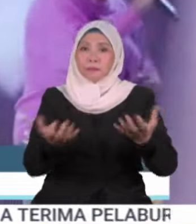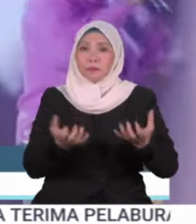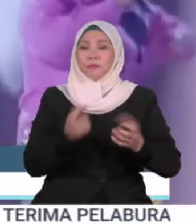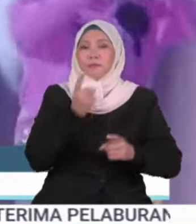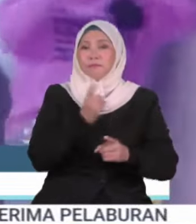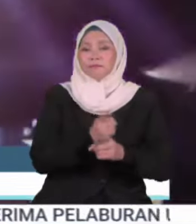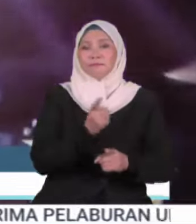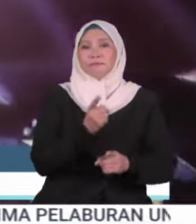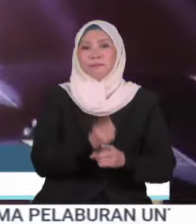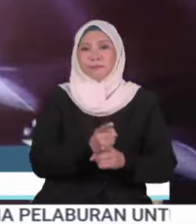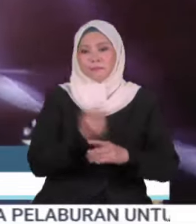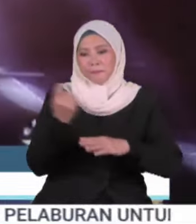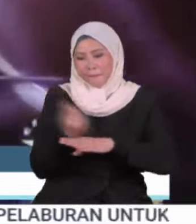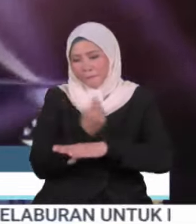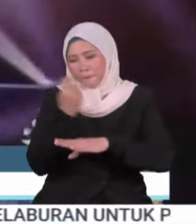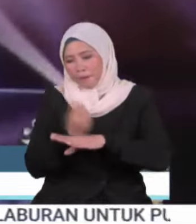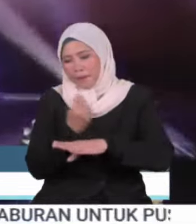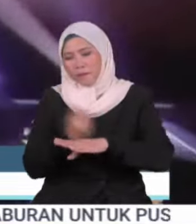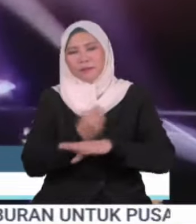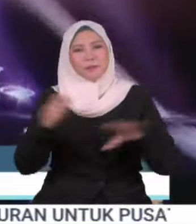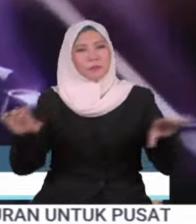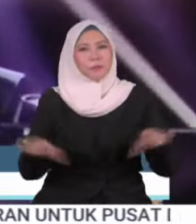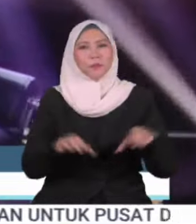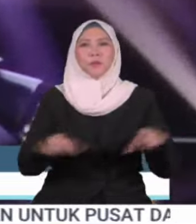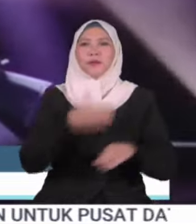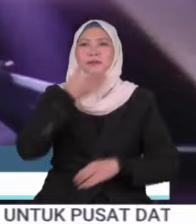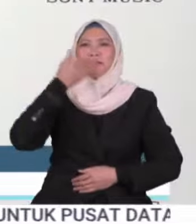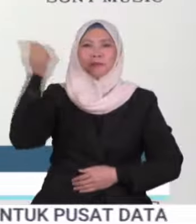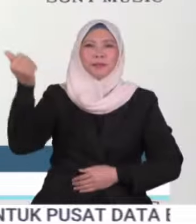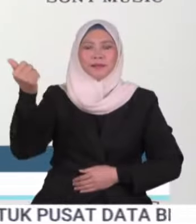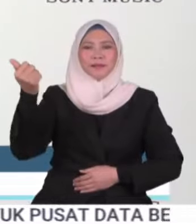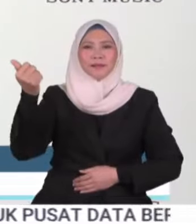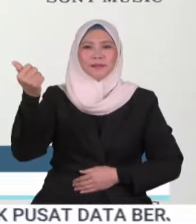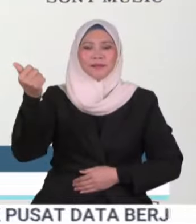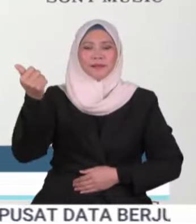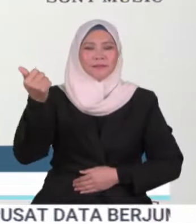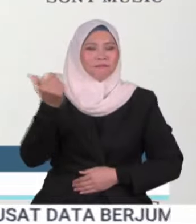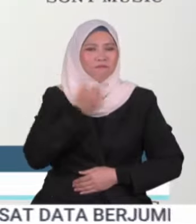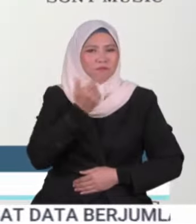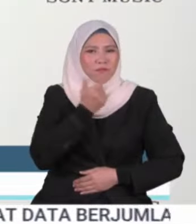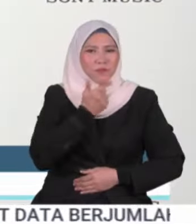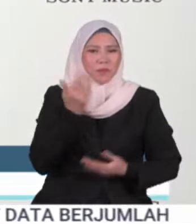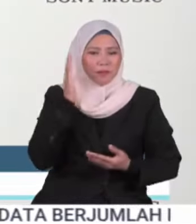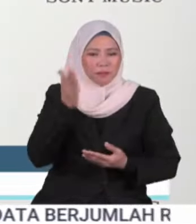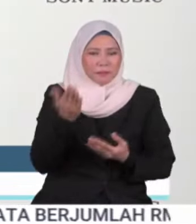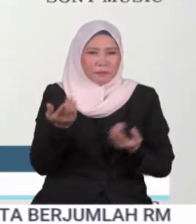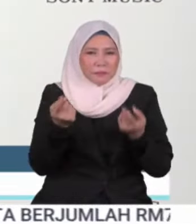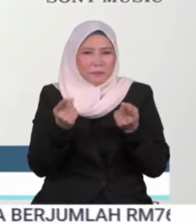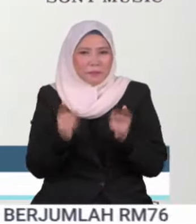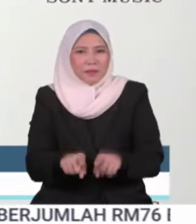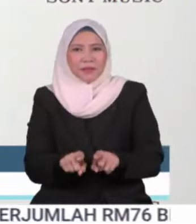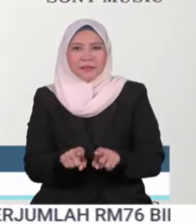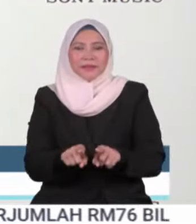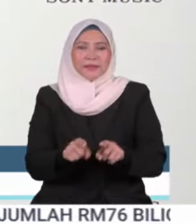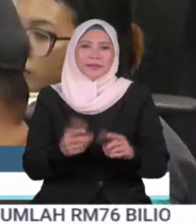betul-betul practice and do my best and tanah ada benda yang akan membuat